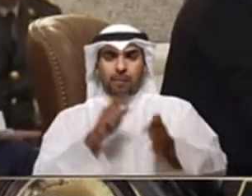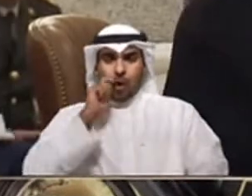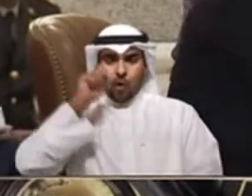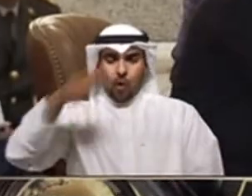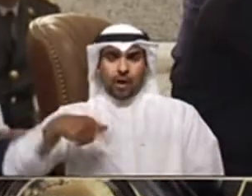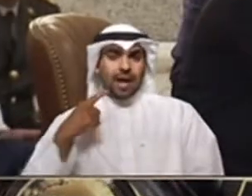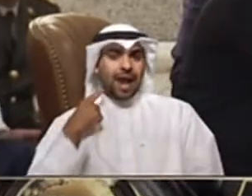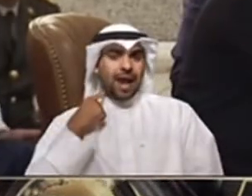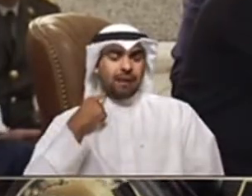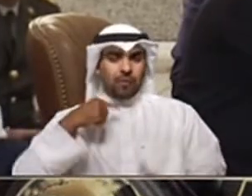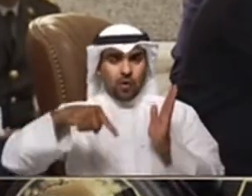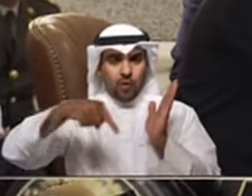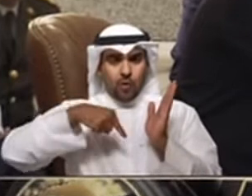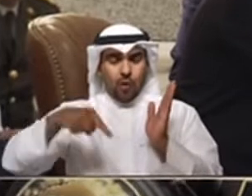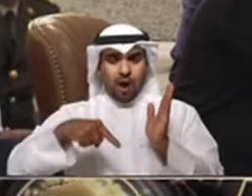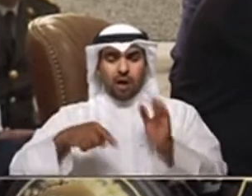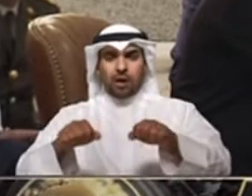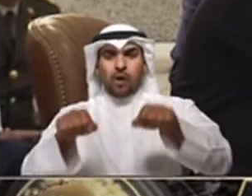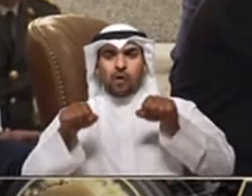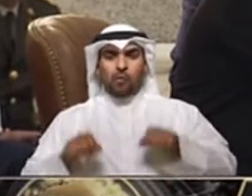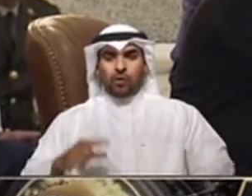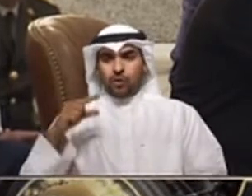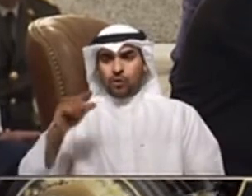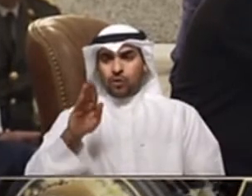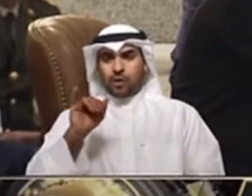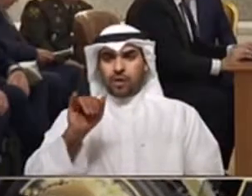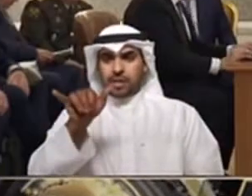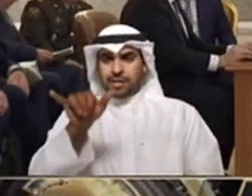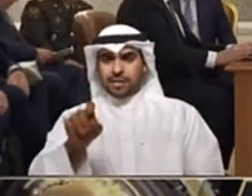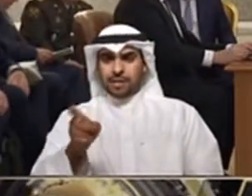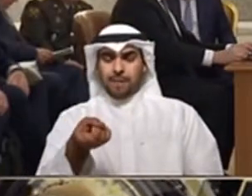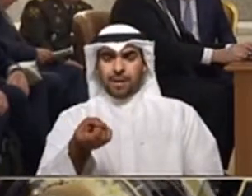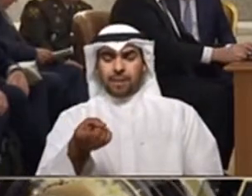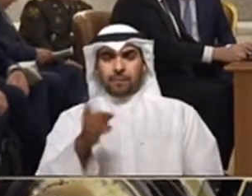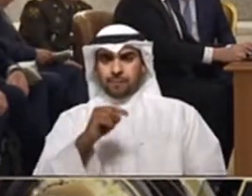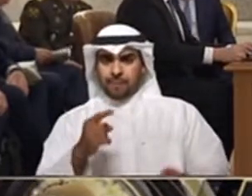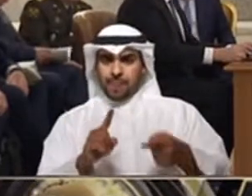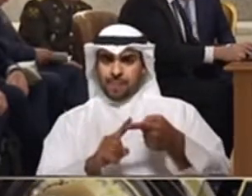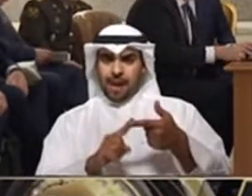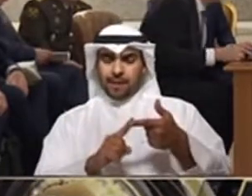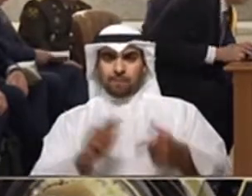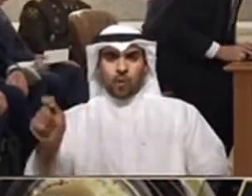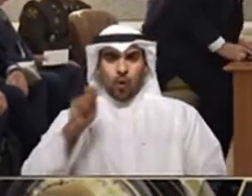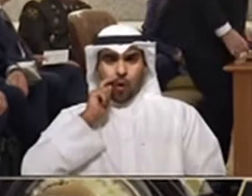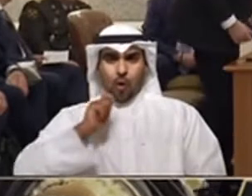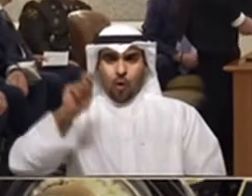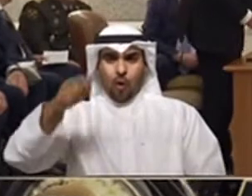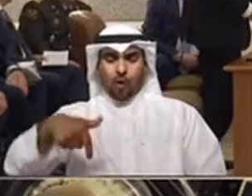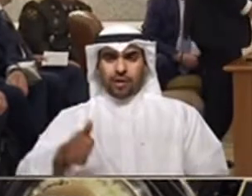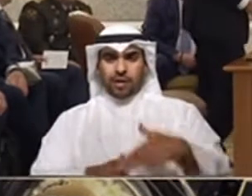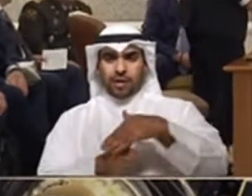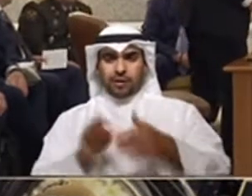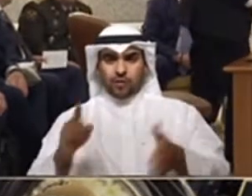الكويت للأبحاث العلمية مدير عام المعهد الدكتورة سميرة أحمد السيد عمر، وعن الأكاديمية الوطنية للعلوم في جمهورية أوكرانيا السفير